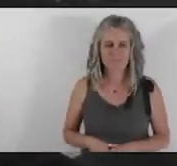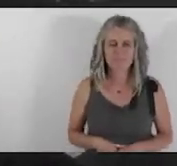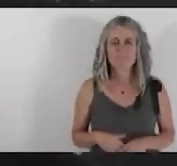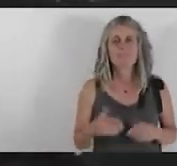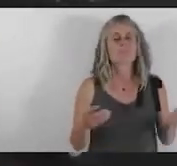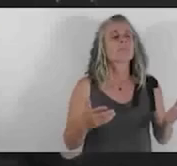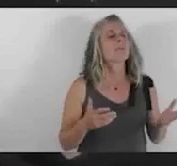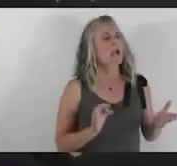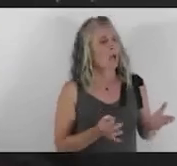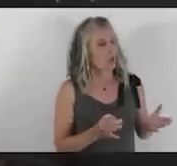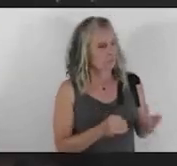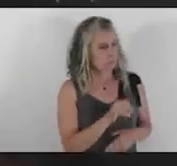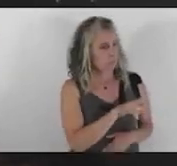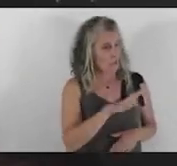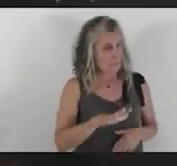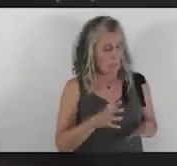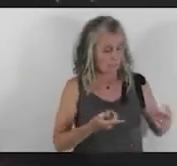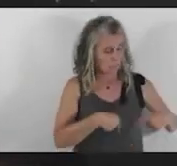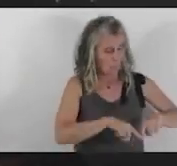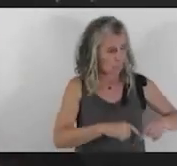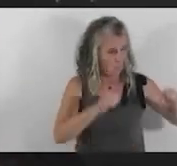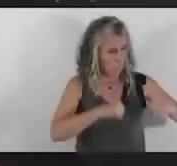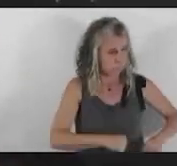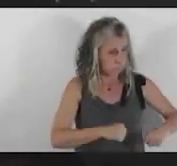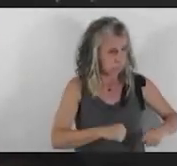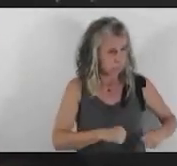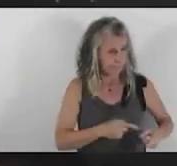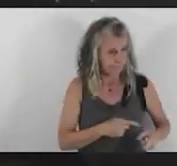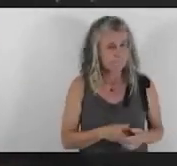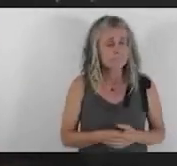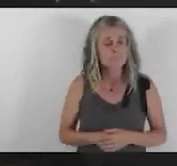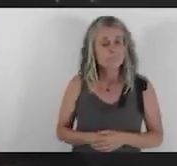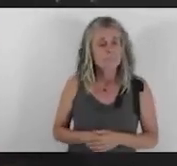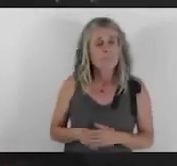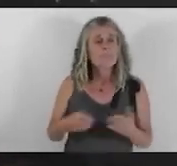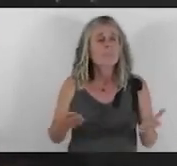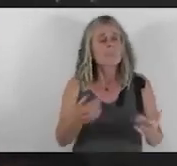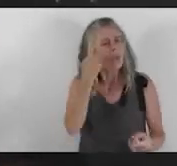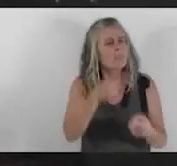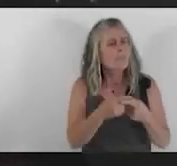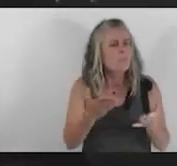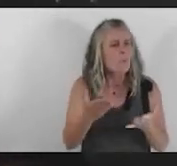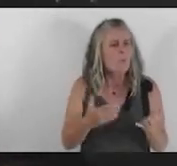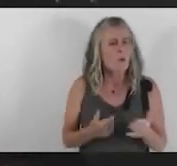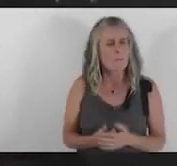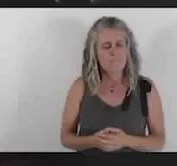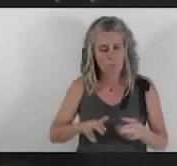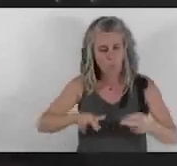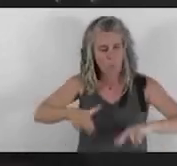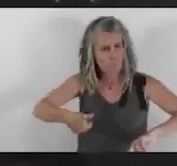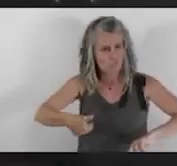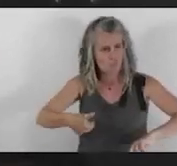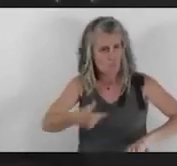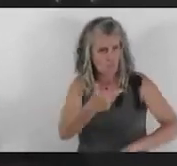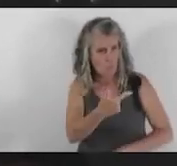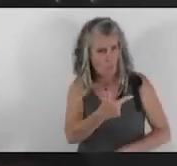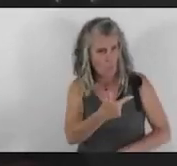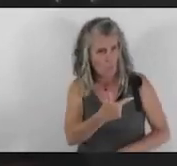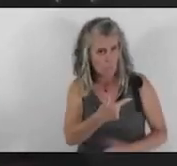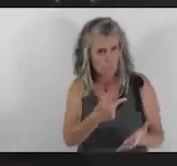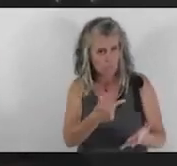reçu un avis favorable de la Commission. Et en fait, il est question de conclure deux conventions avec deux